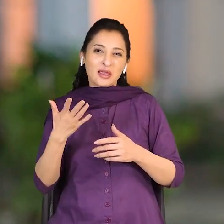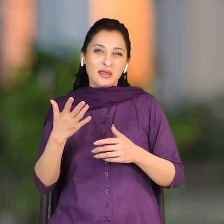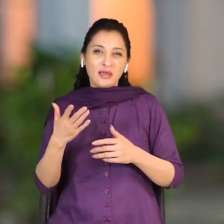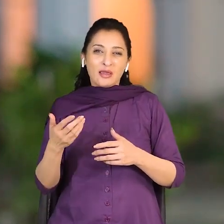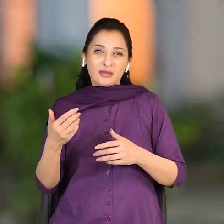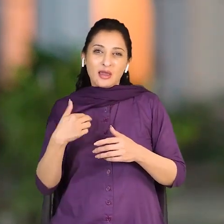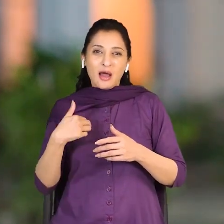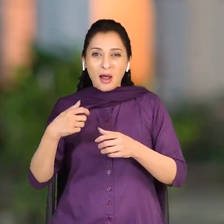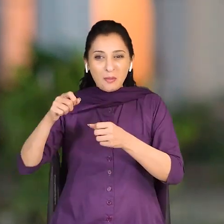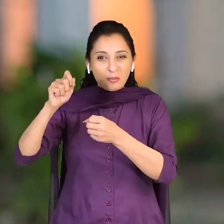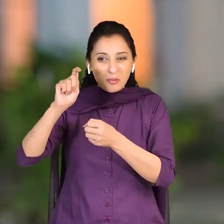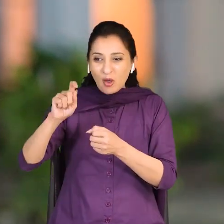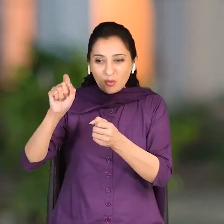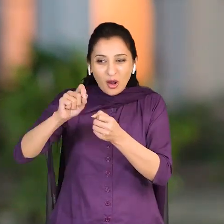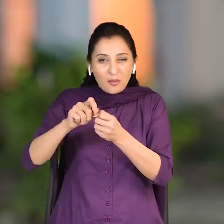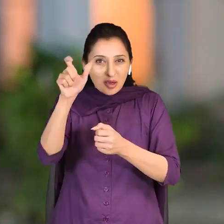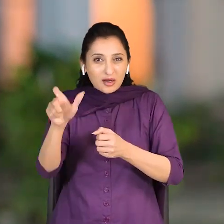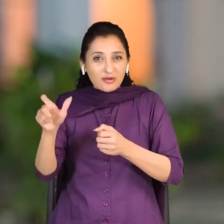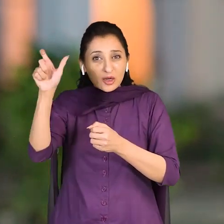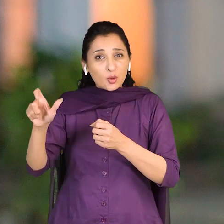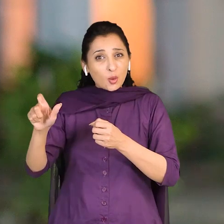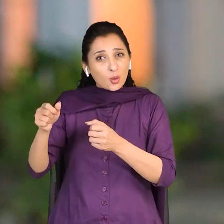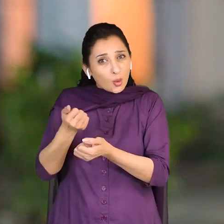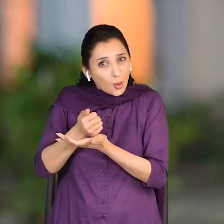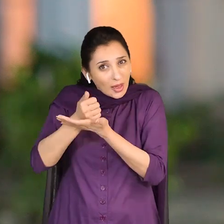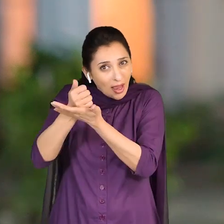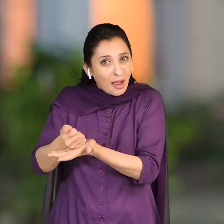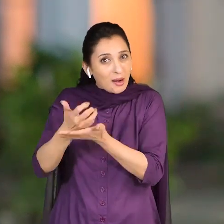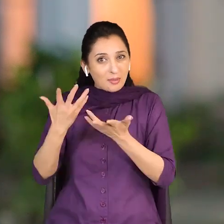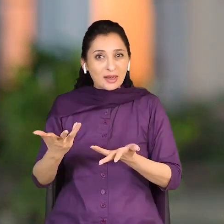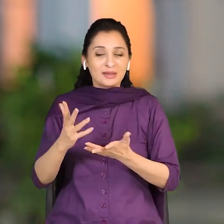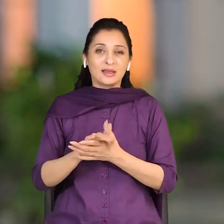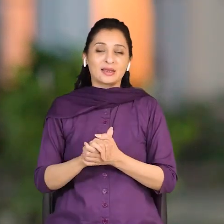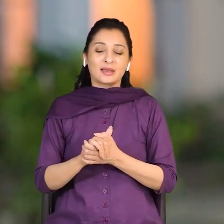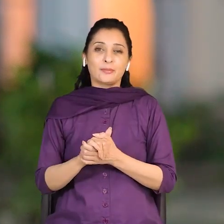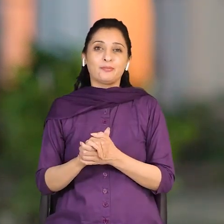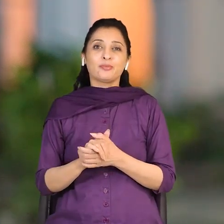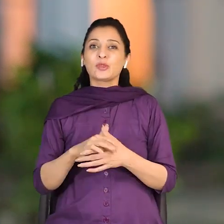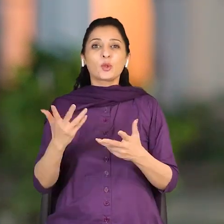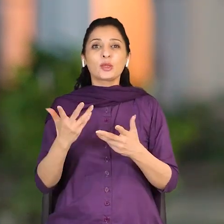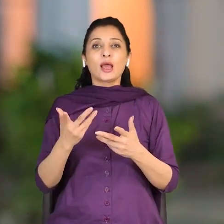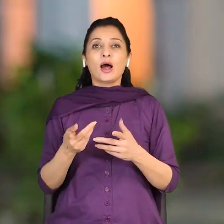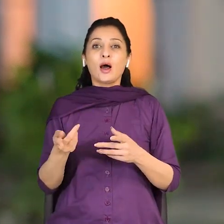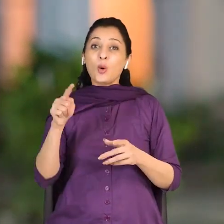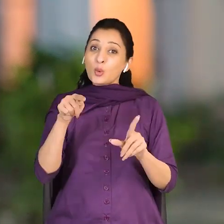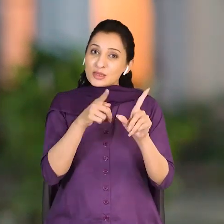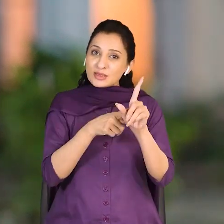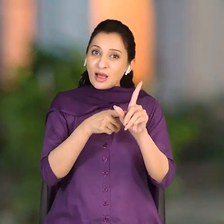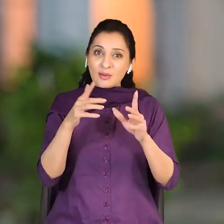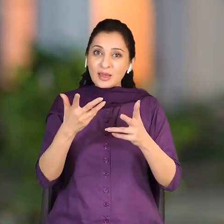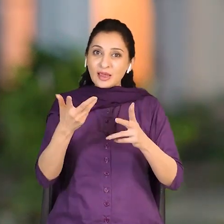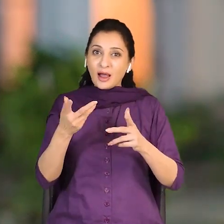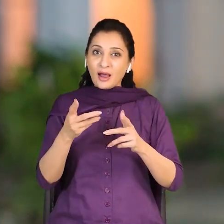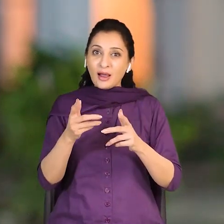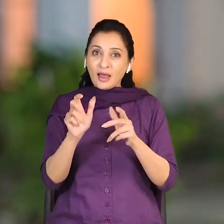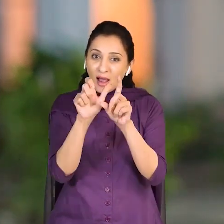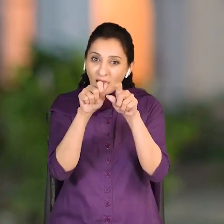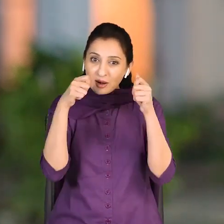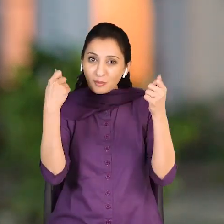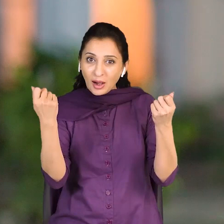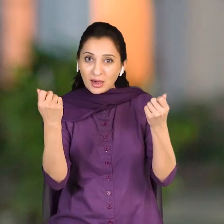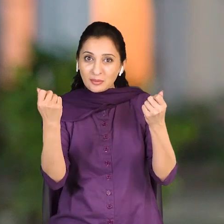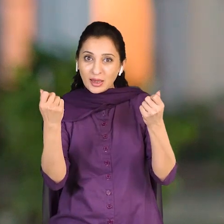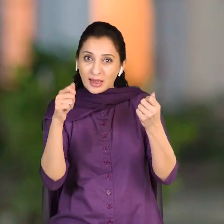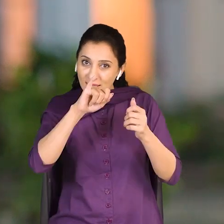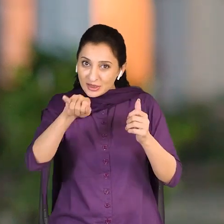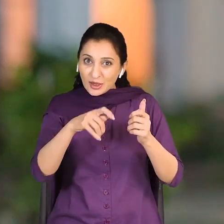के कुछ ऐसा हो कि हम क्राफ्ट्स के लिए कुछ कर सकें, अपने लोगों के लिए कुछ कर सकें और इस जगह के लिए कुछ कर सकें। तो